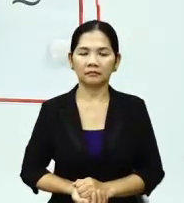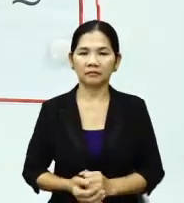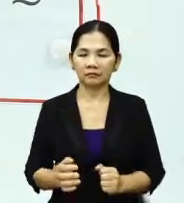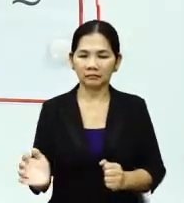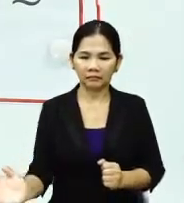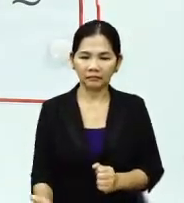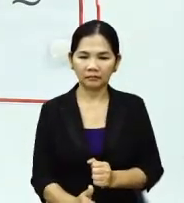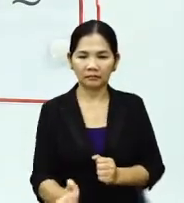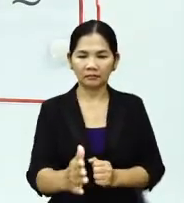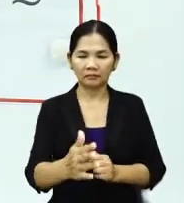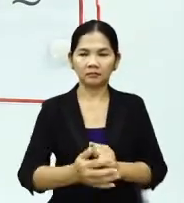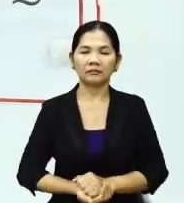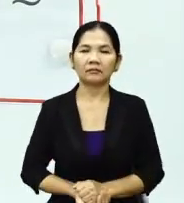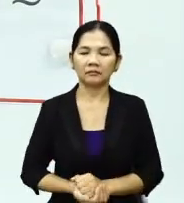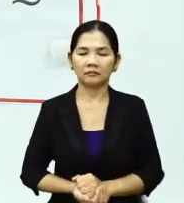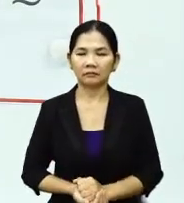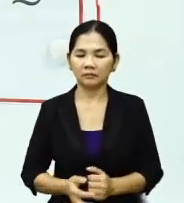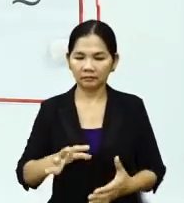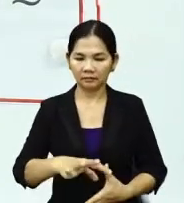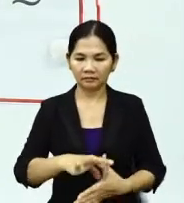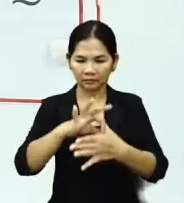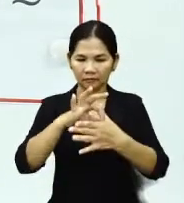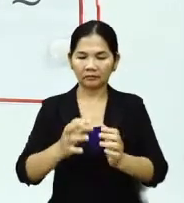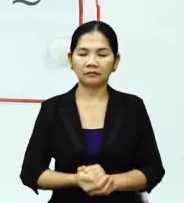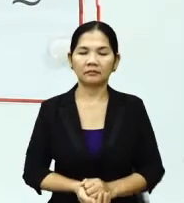trái sạch